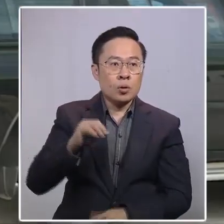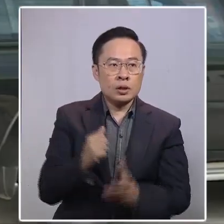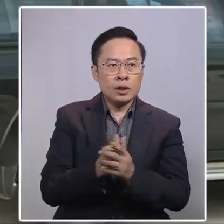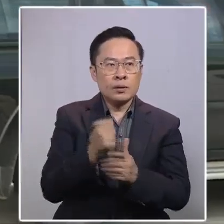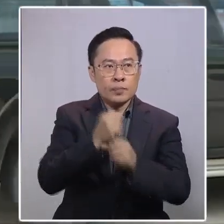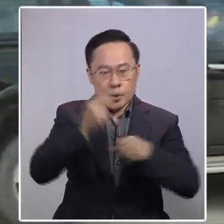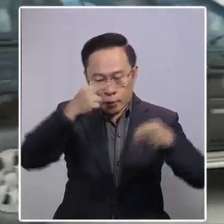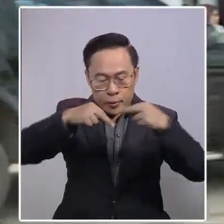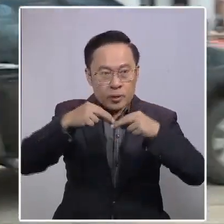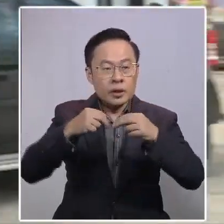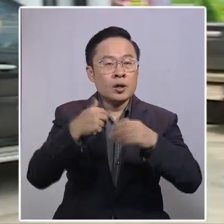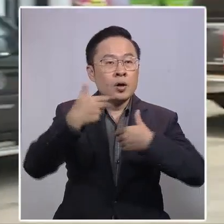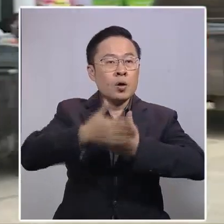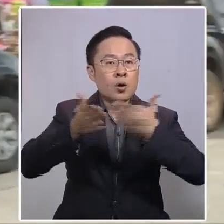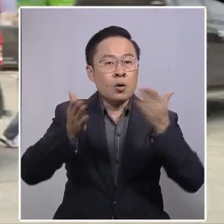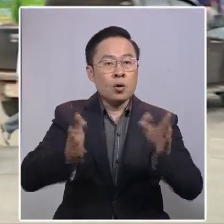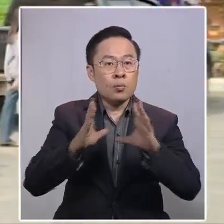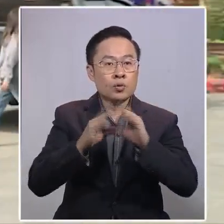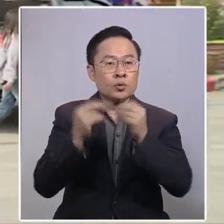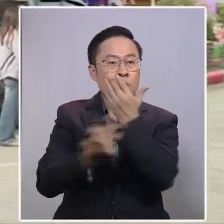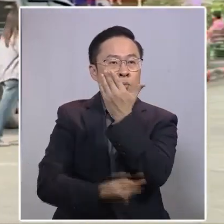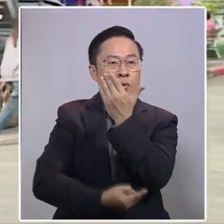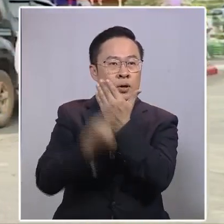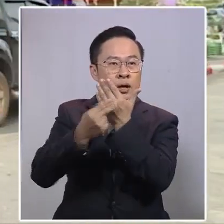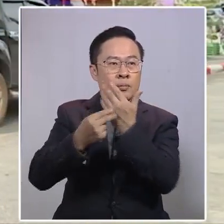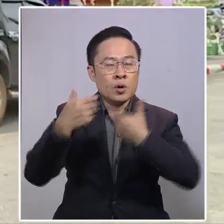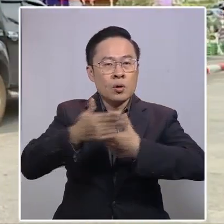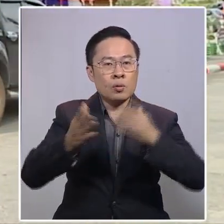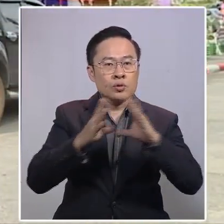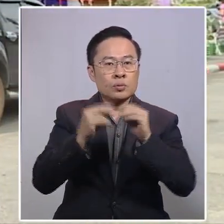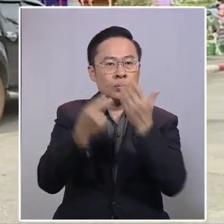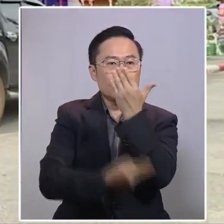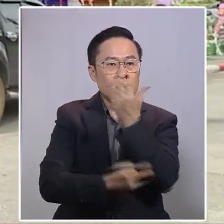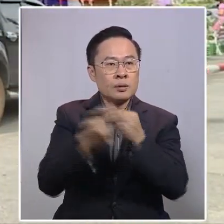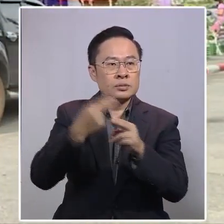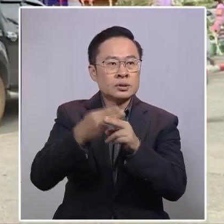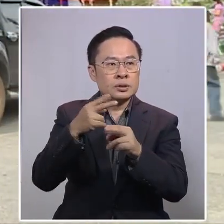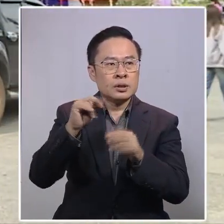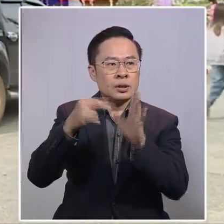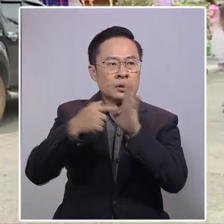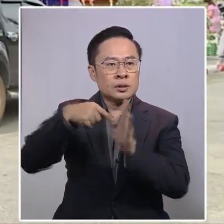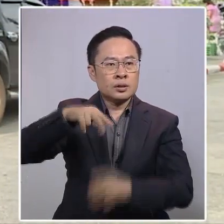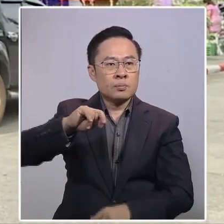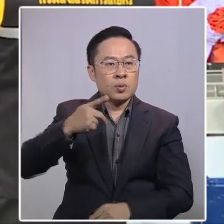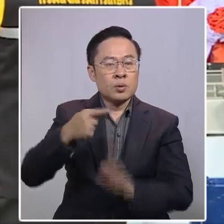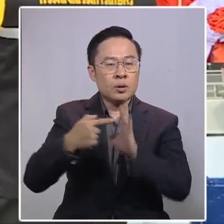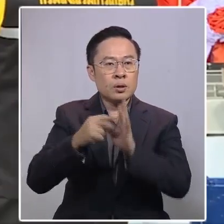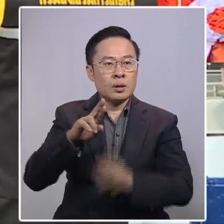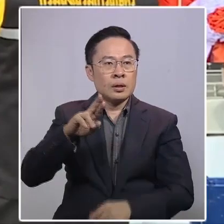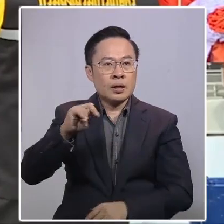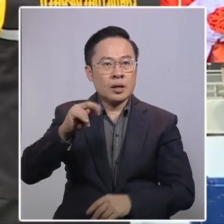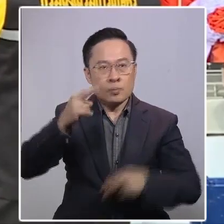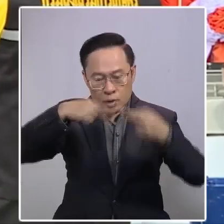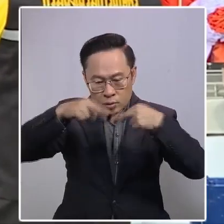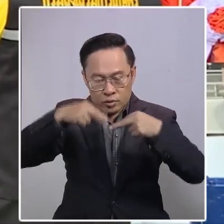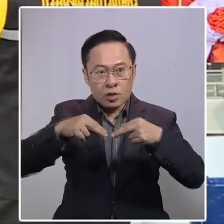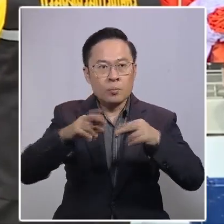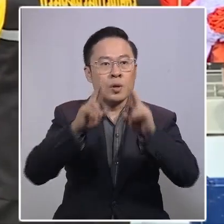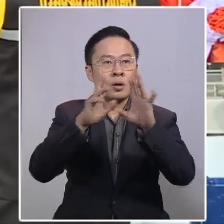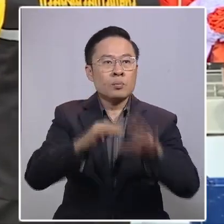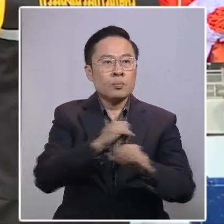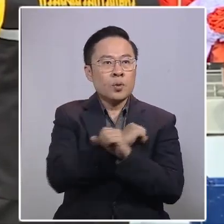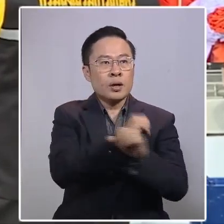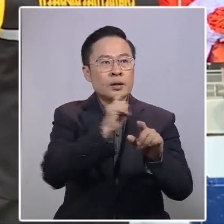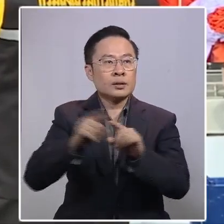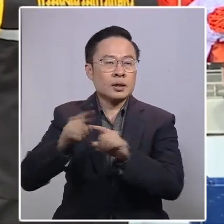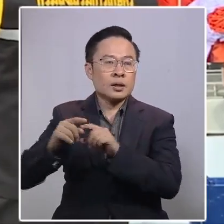สำหรับการประชุมที่ห้องประชุมโรงแรมณัฐพงษ์แกรนและขณะเดียวกันหน่วยงานด้านความมั่นคงเข้าตรวจสอบระบบรักษาความปลอดภัยทุกจุด